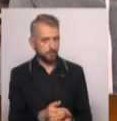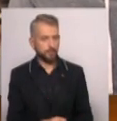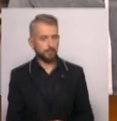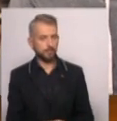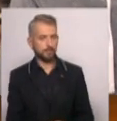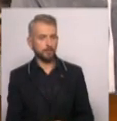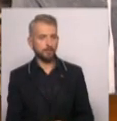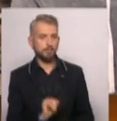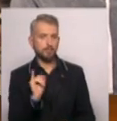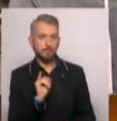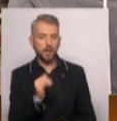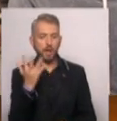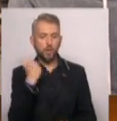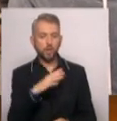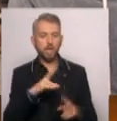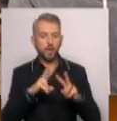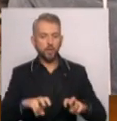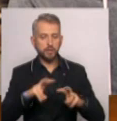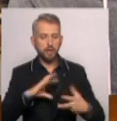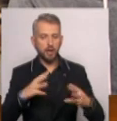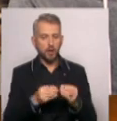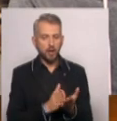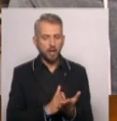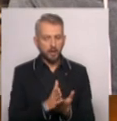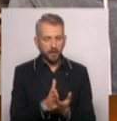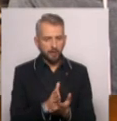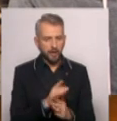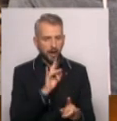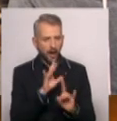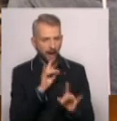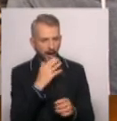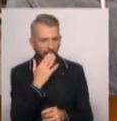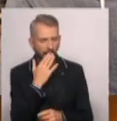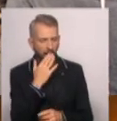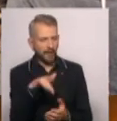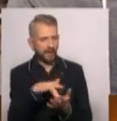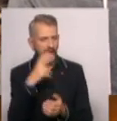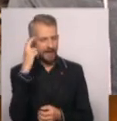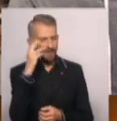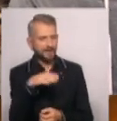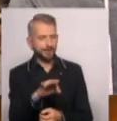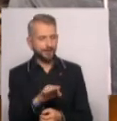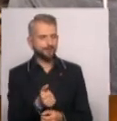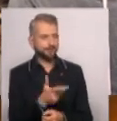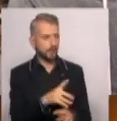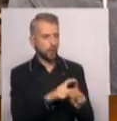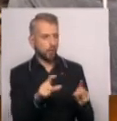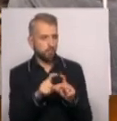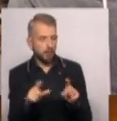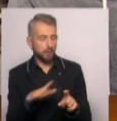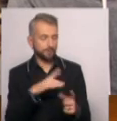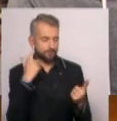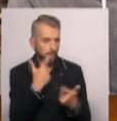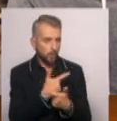І коли розглядалась концепція рекламна в місті Києві, то ряд компаній